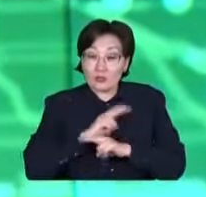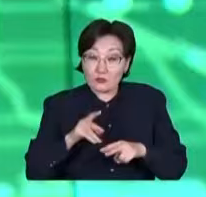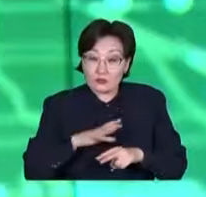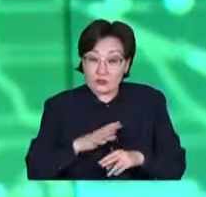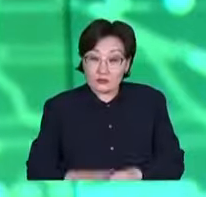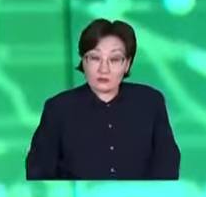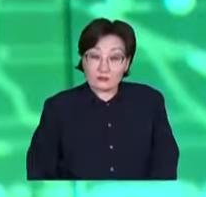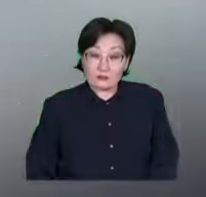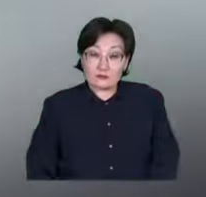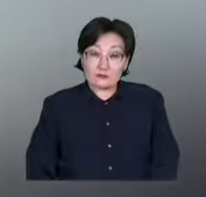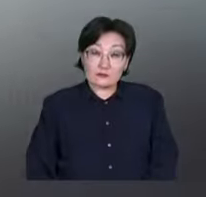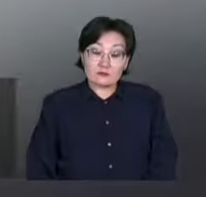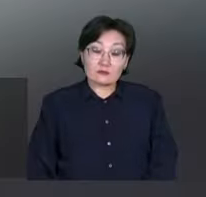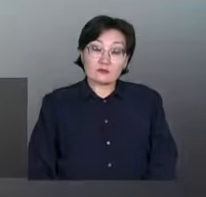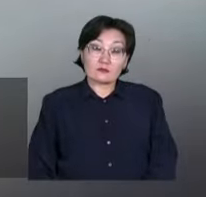айтсын.